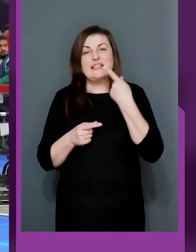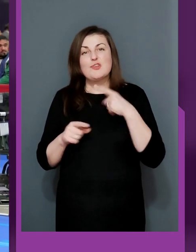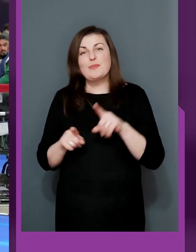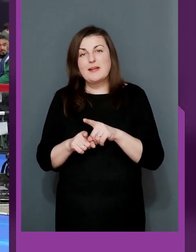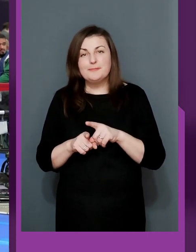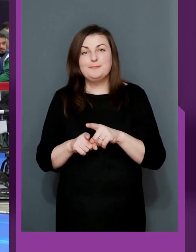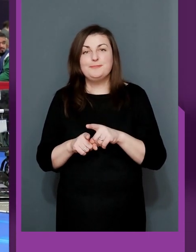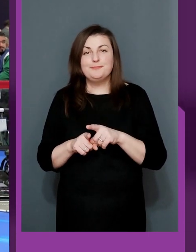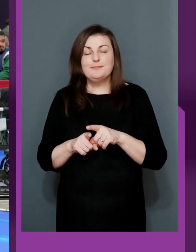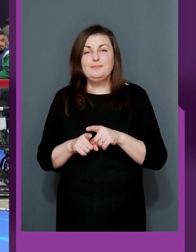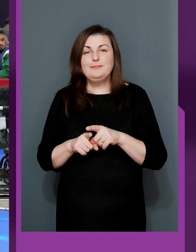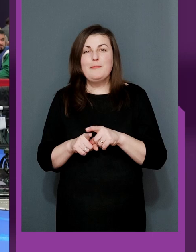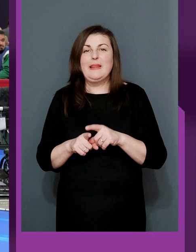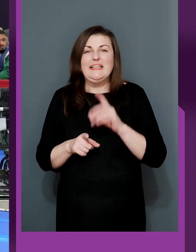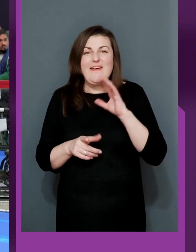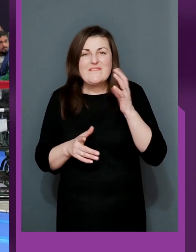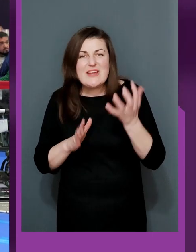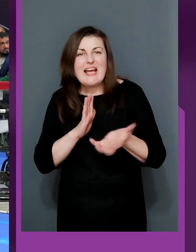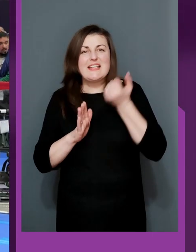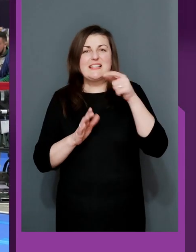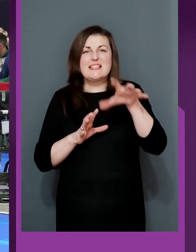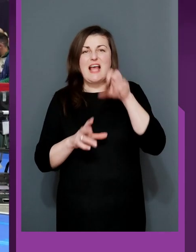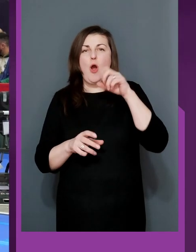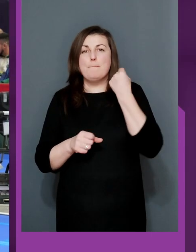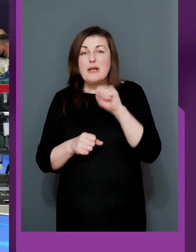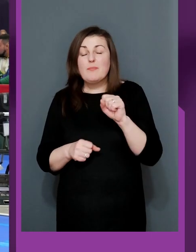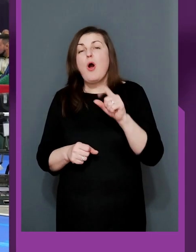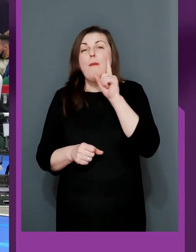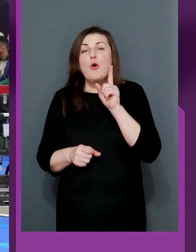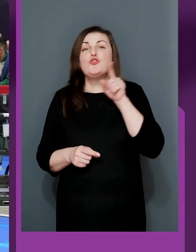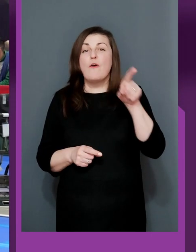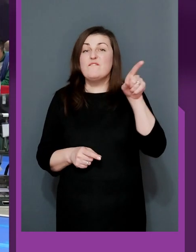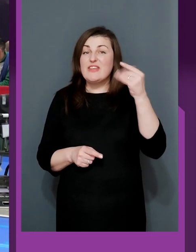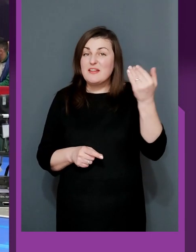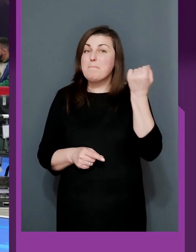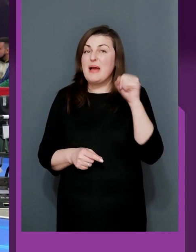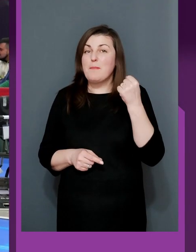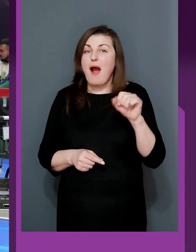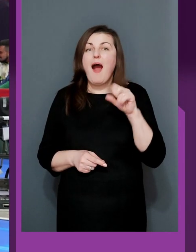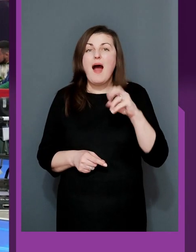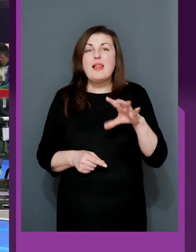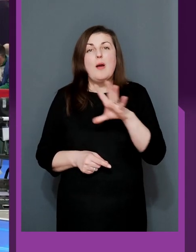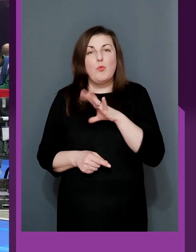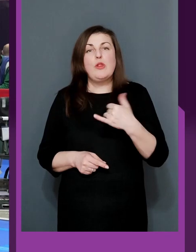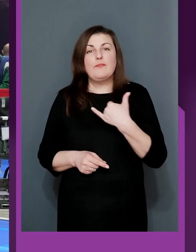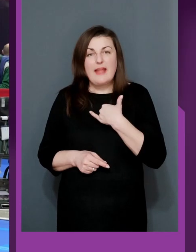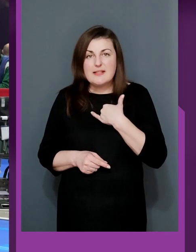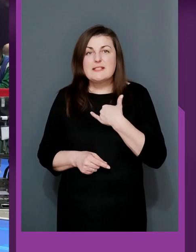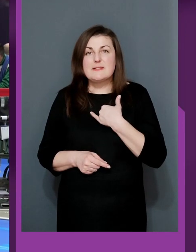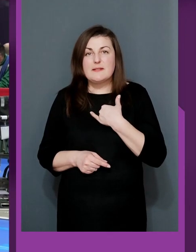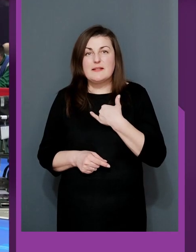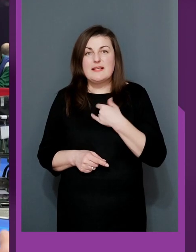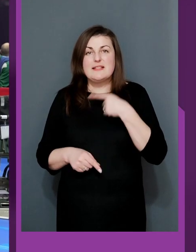Скажем так вигризаю Перемоги поки що наразі він перемагає він Але були в нас